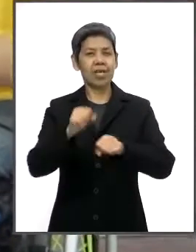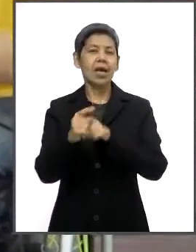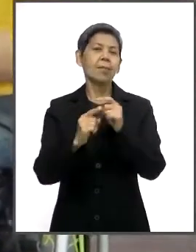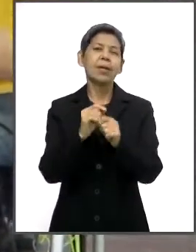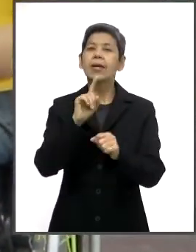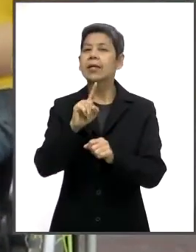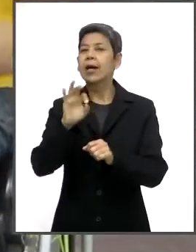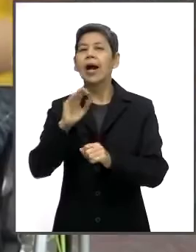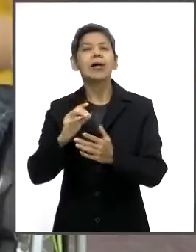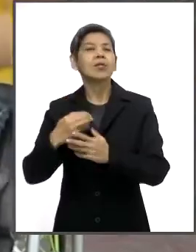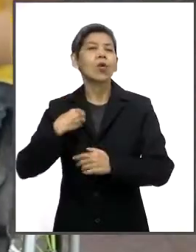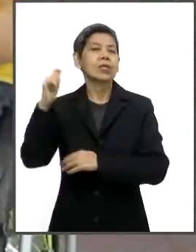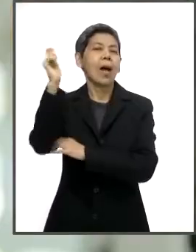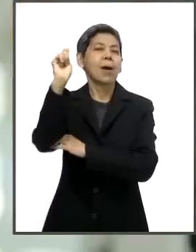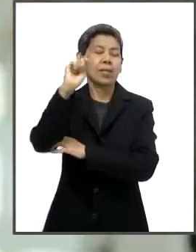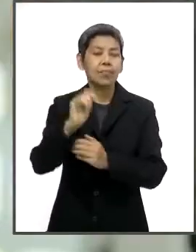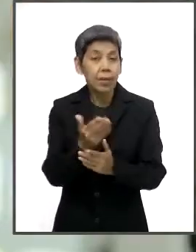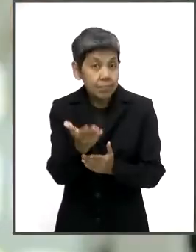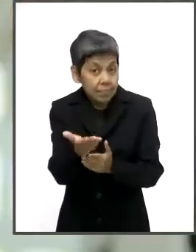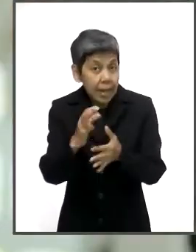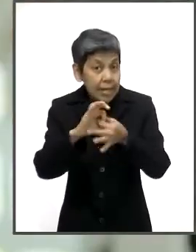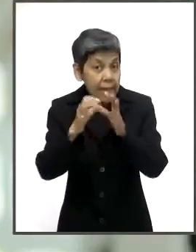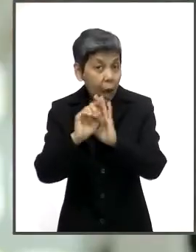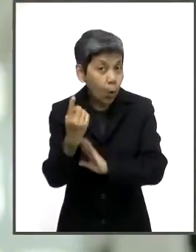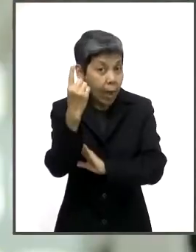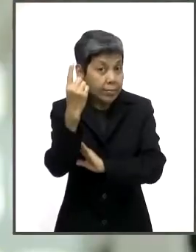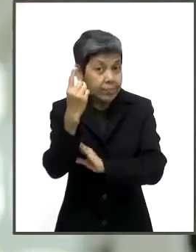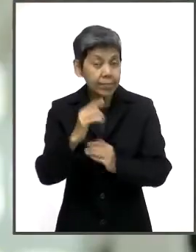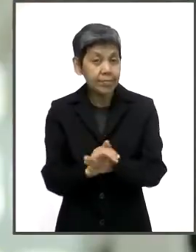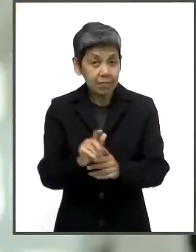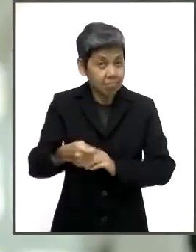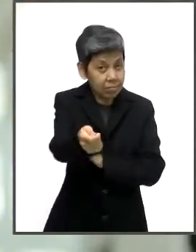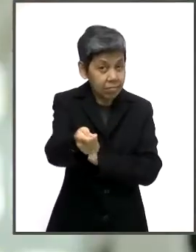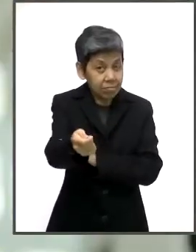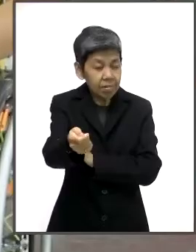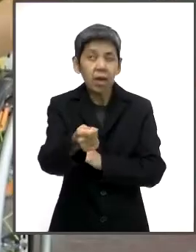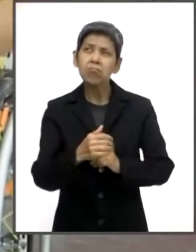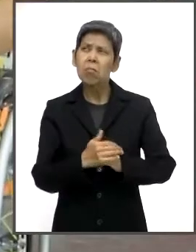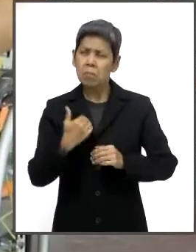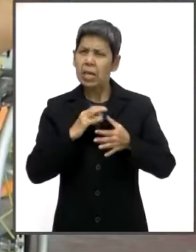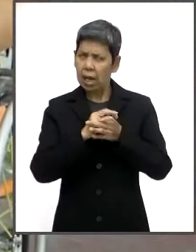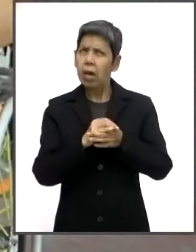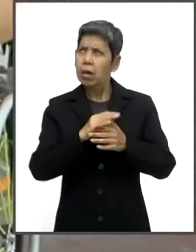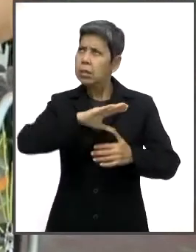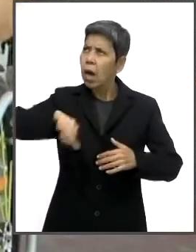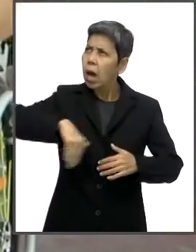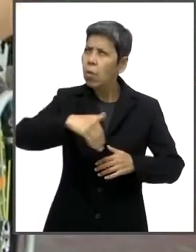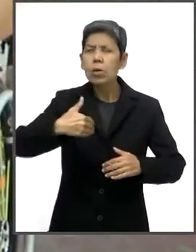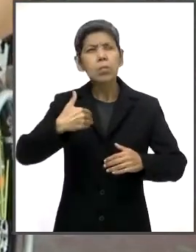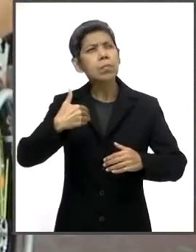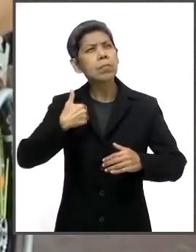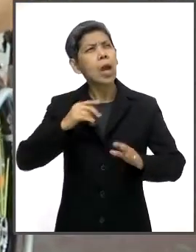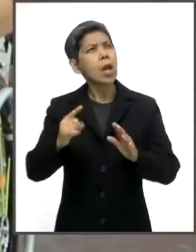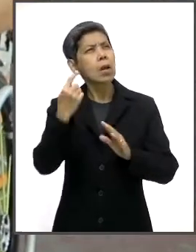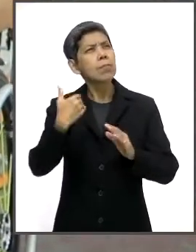ปี1999ที่ธรรมศาสตร์อะค่ะ ครับแล้วของพี่นี่เป็นนักกีฬาคนแรกเลยที่ฟันดาบหรือเปล่าม ีนักกีฬาทั้งหมดต